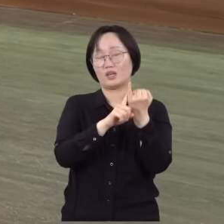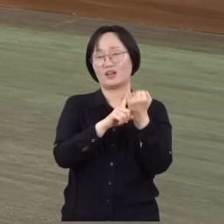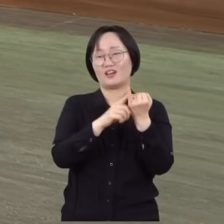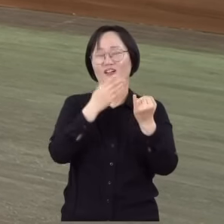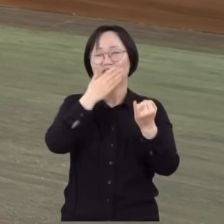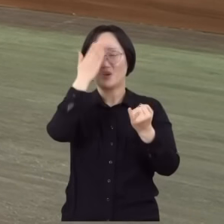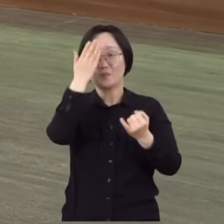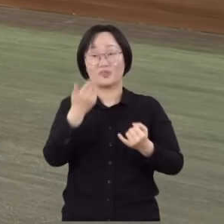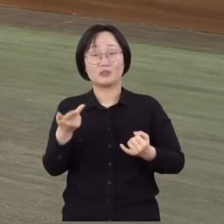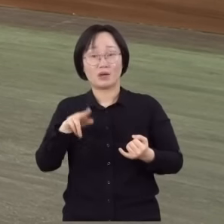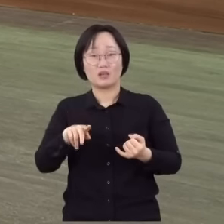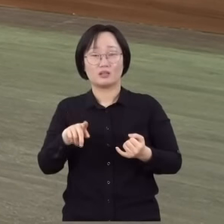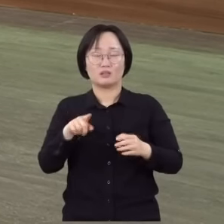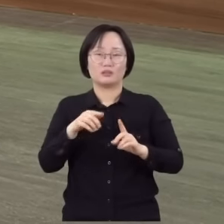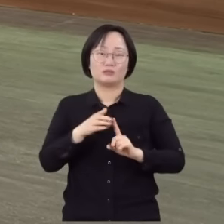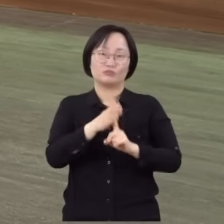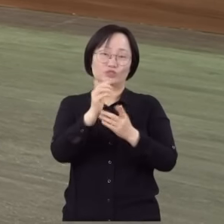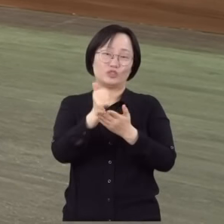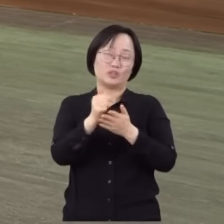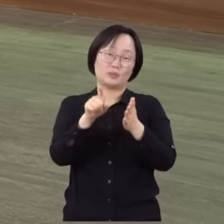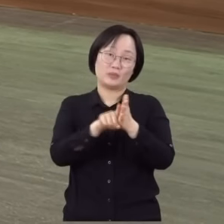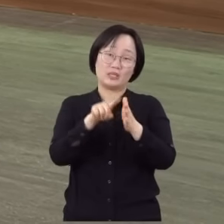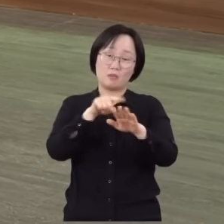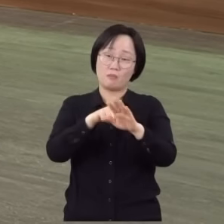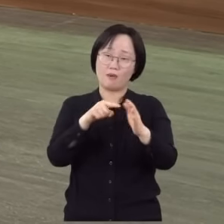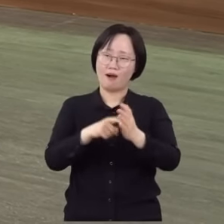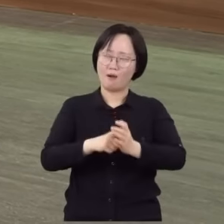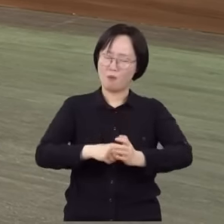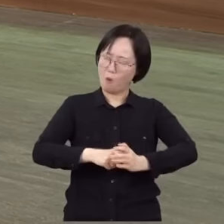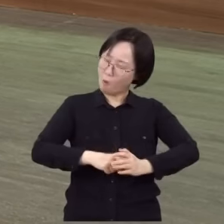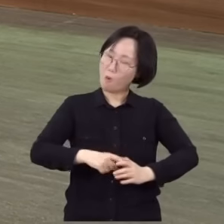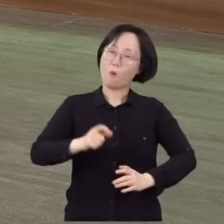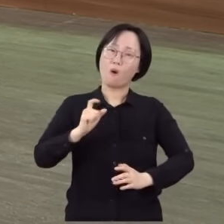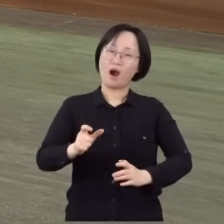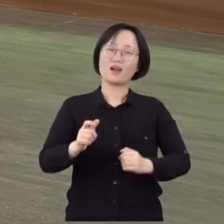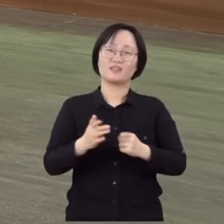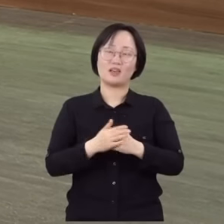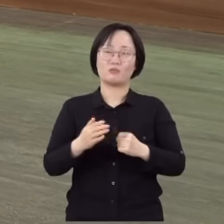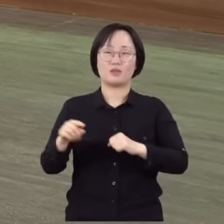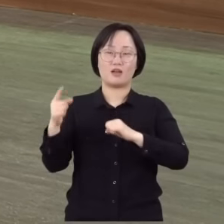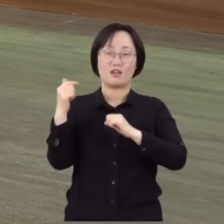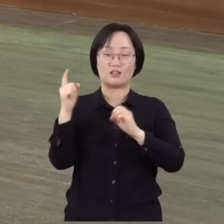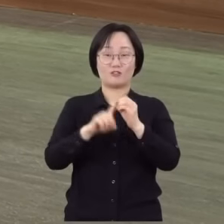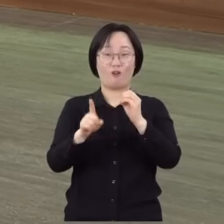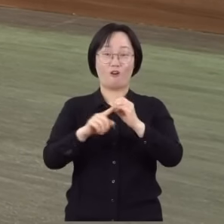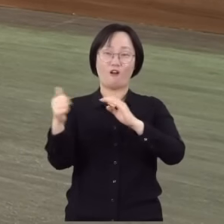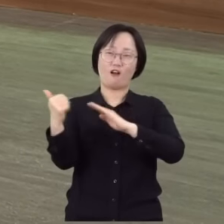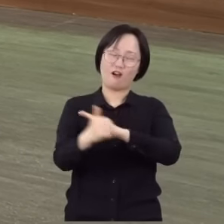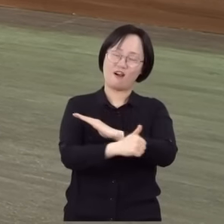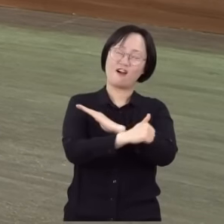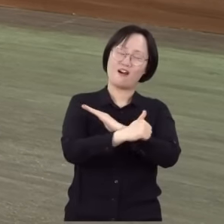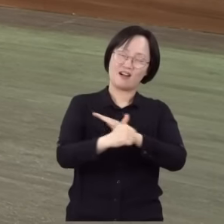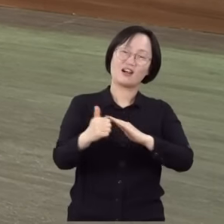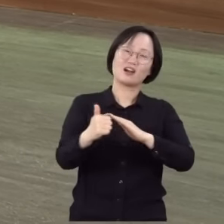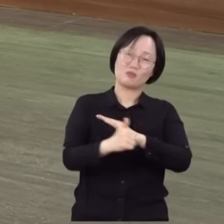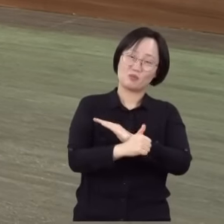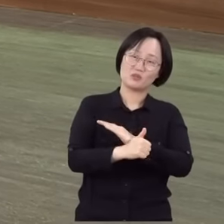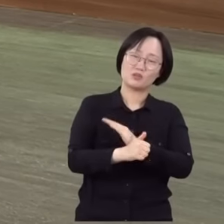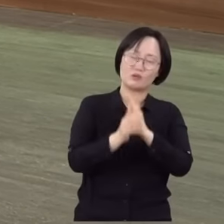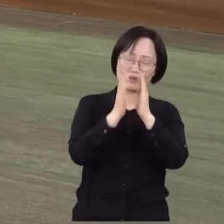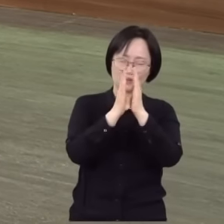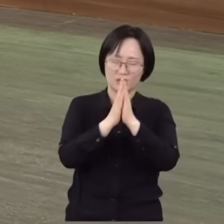가지고 절에 다니면서 기도를 평소에 열심히 했어요 특히 절을 많이